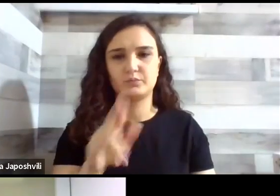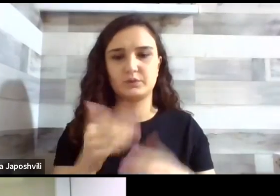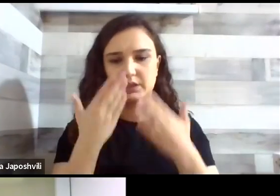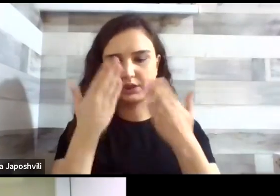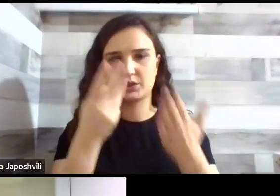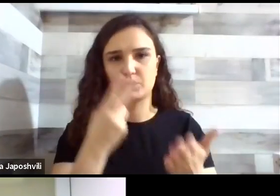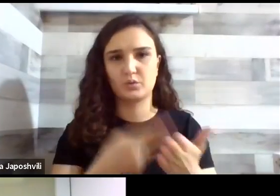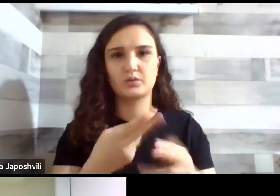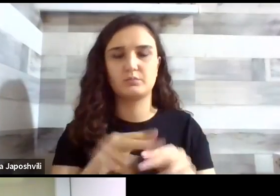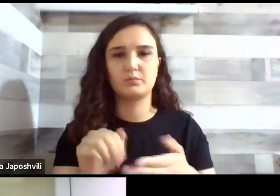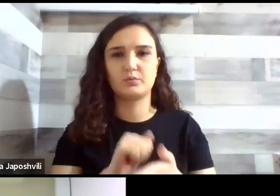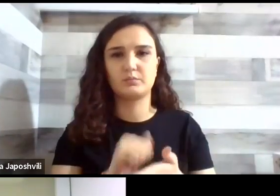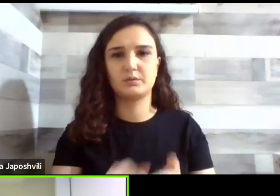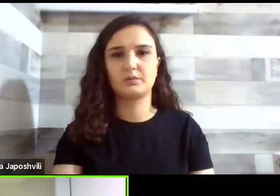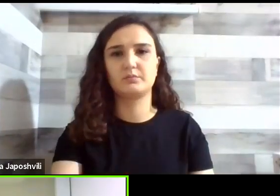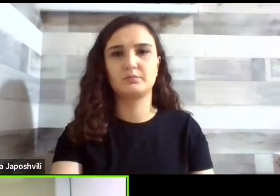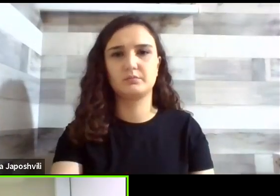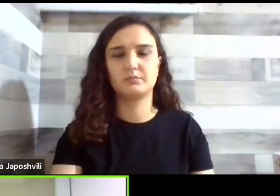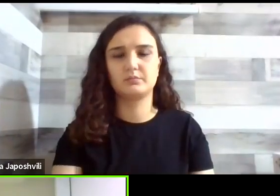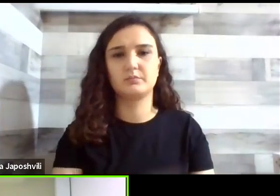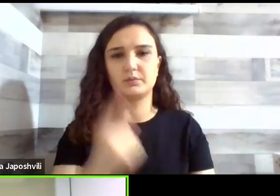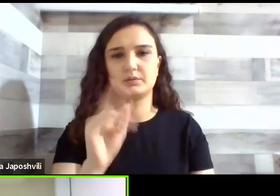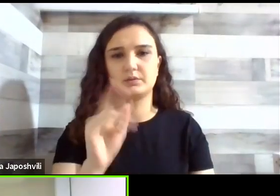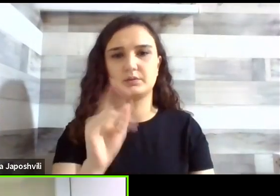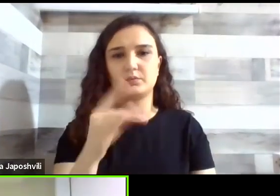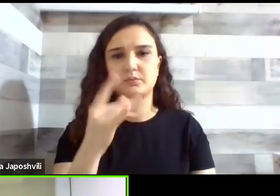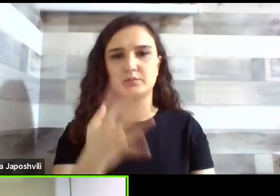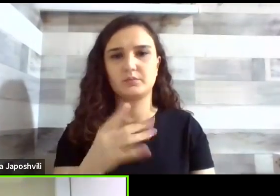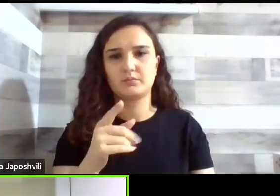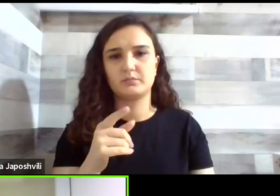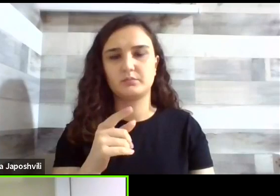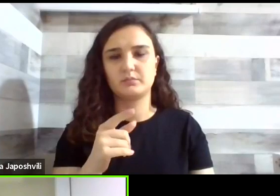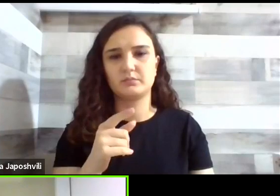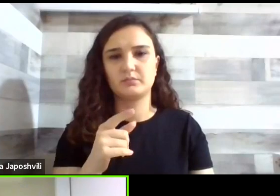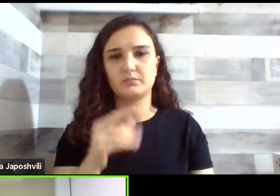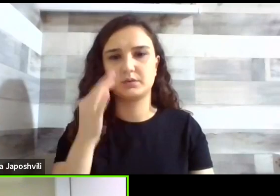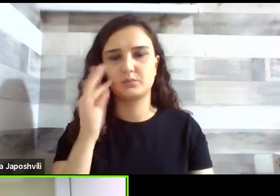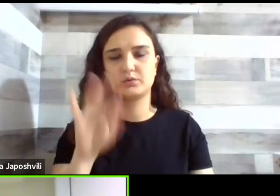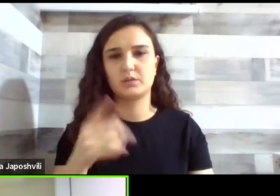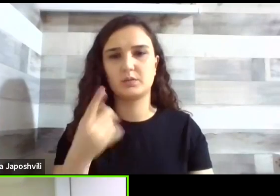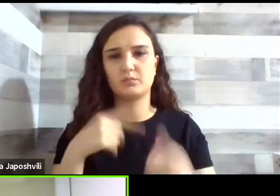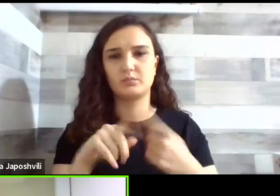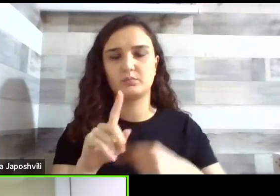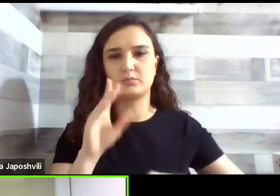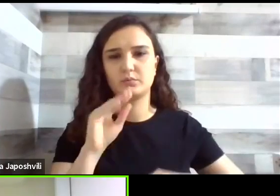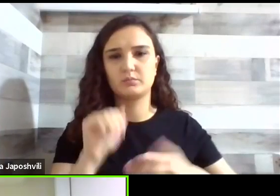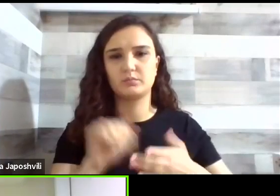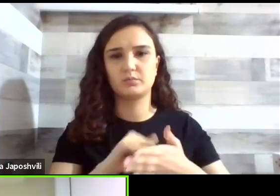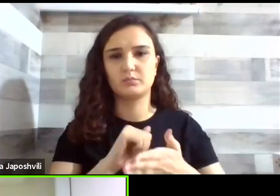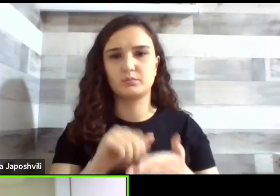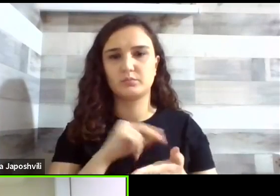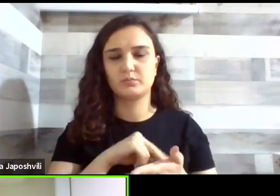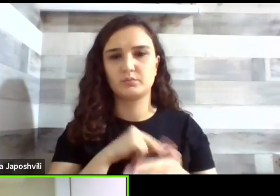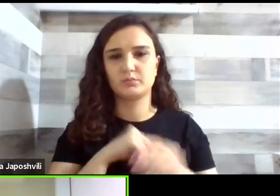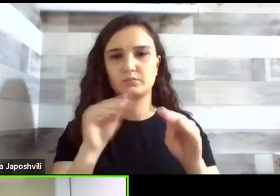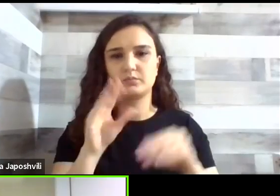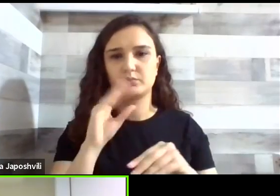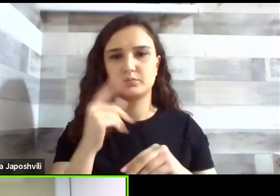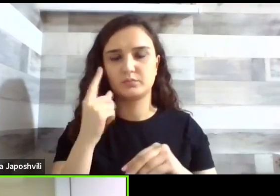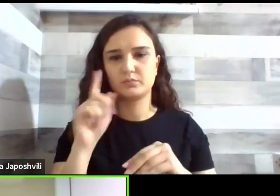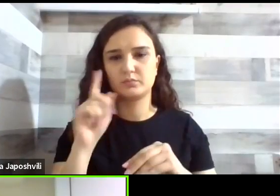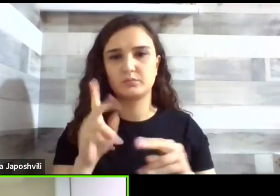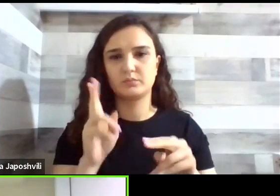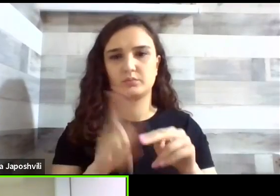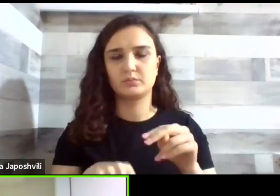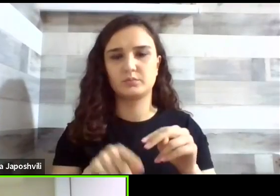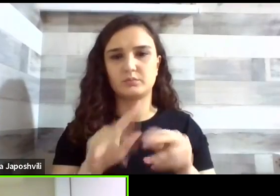აი ამ დოკუმენტს. ერთს დავამატებ უბრალოდ გამოცდილებიდან გამომდინარე, როცა ამ დოკუმენტზე მუშაობდი, როცა გონია რომ დასრულდა